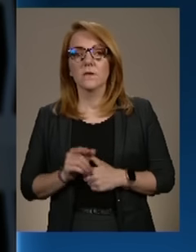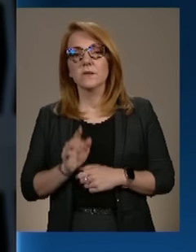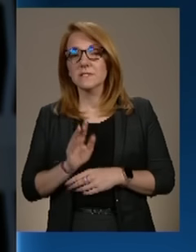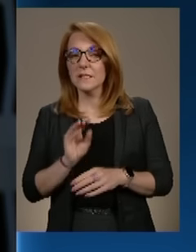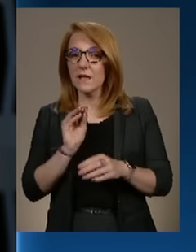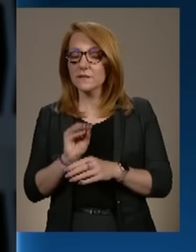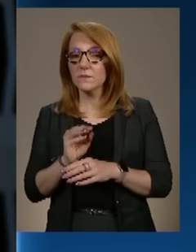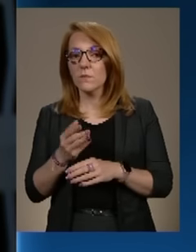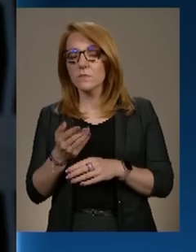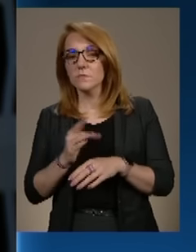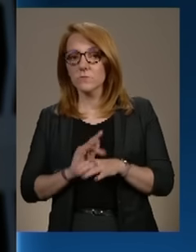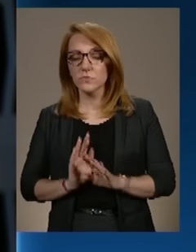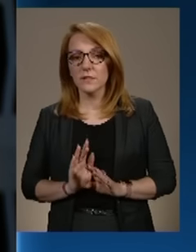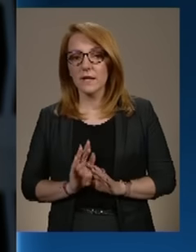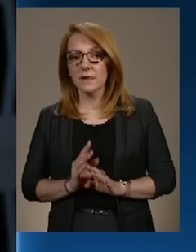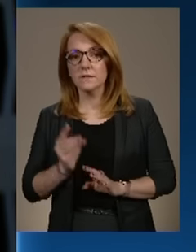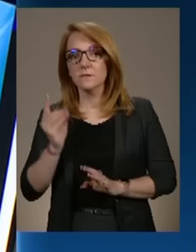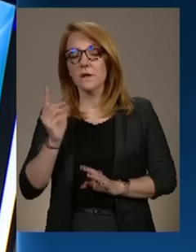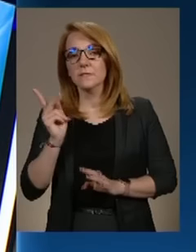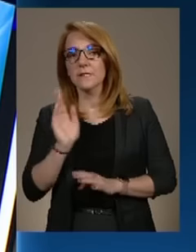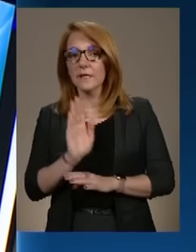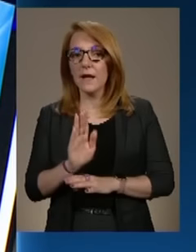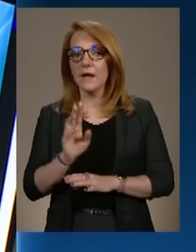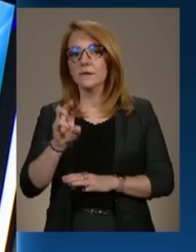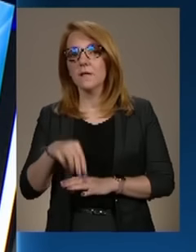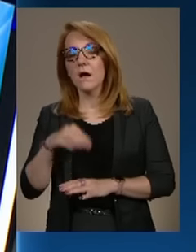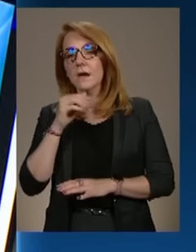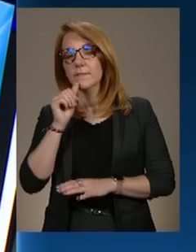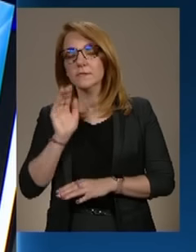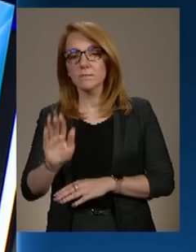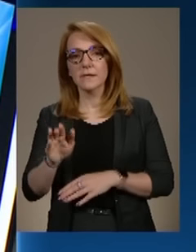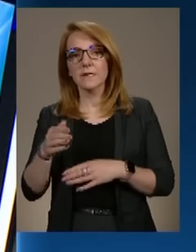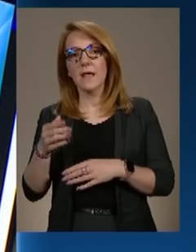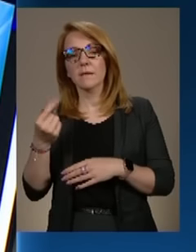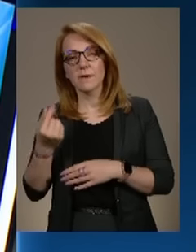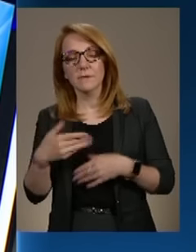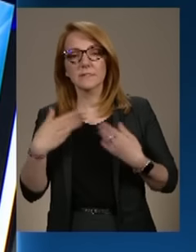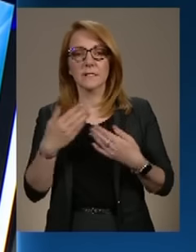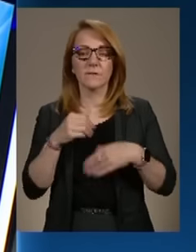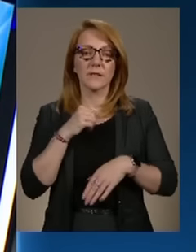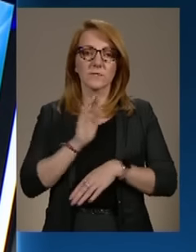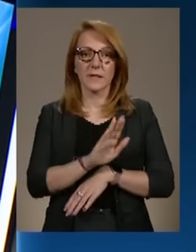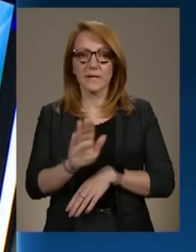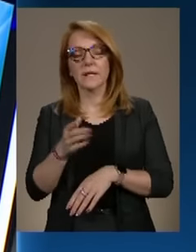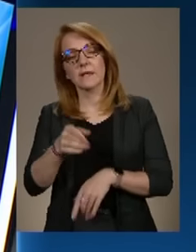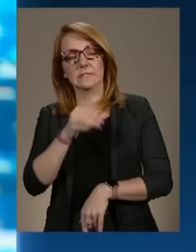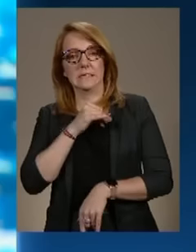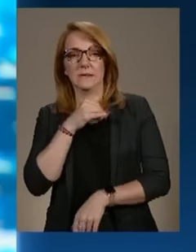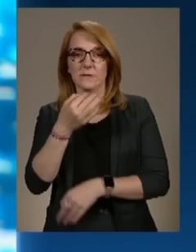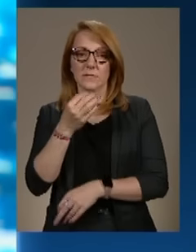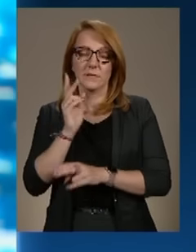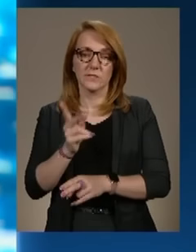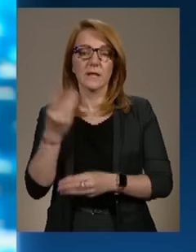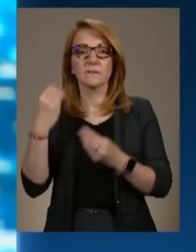bocsánat hogy a dk-nak az mszp-nek a párbeszédnek magának karácsony gergelynek ez is egy érdekes kérdés lehet